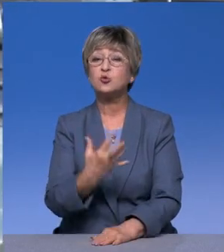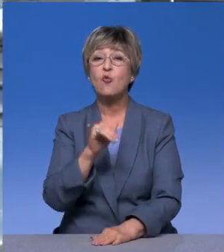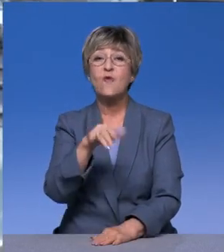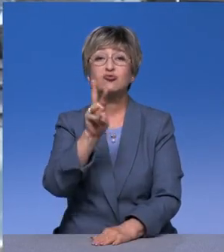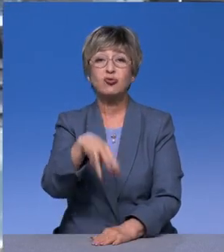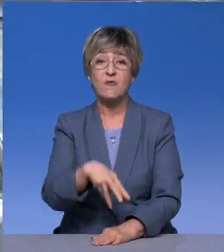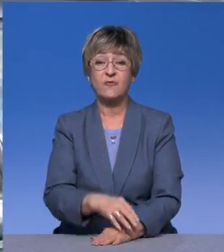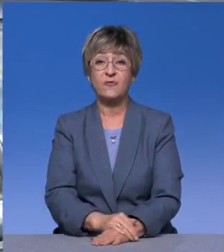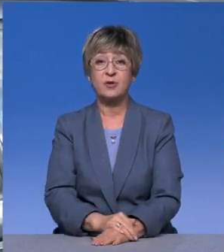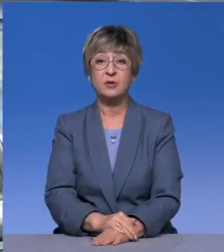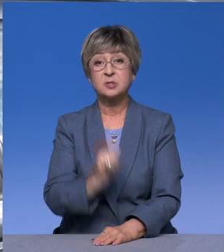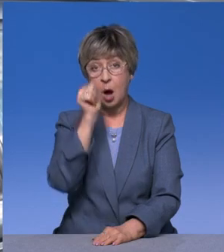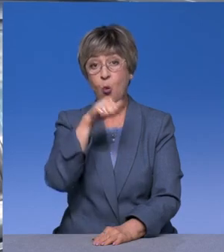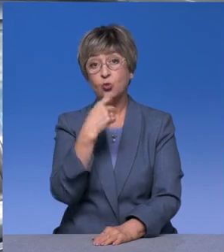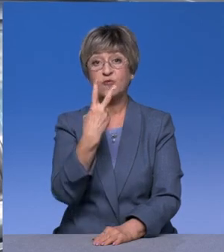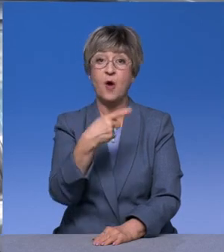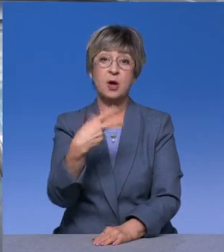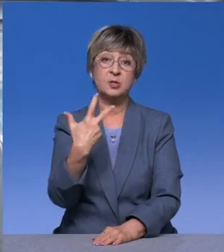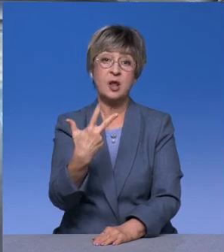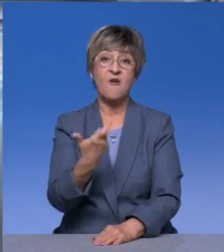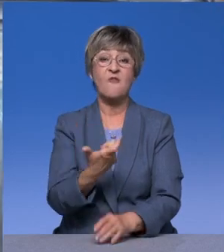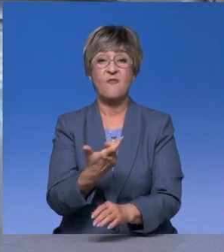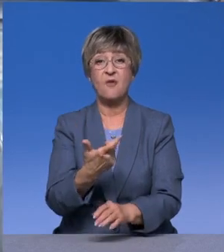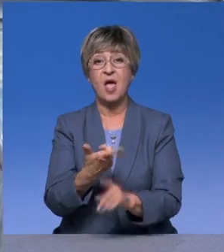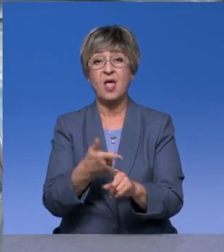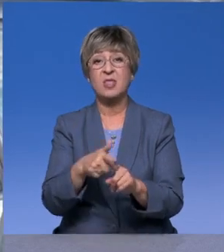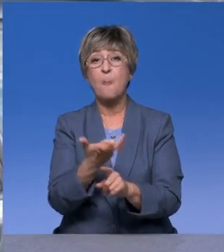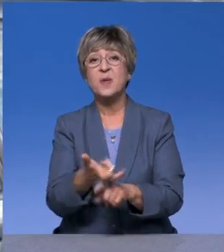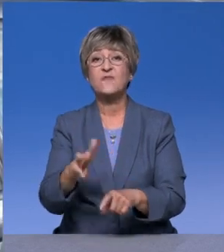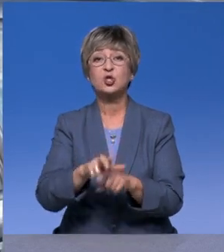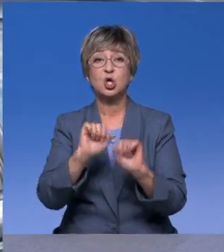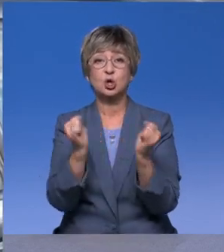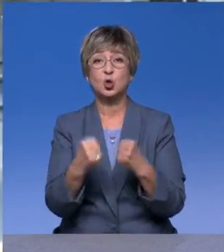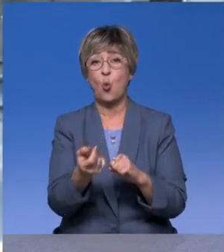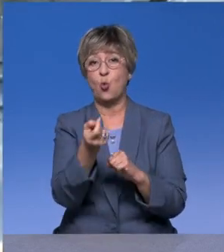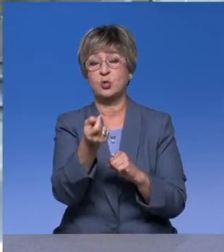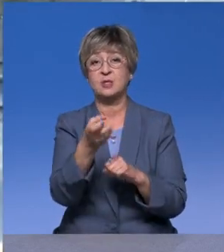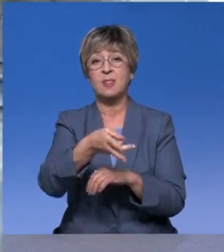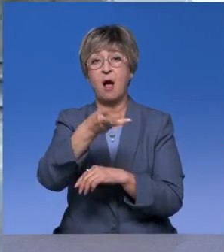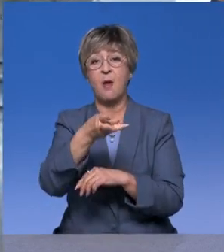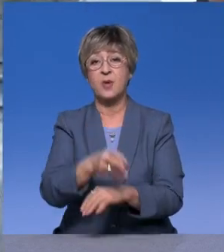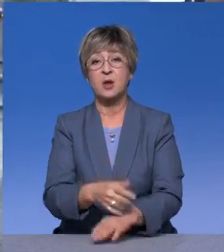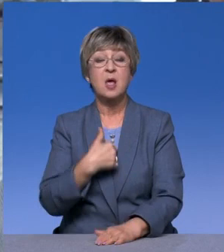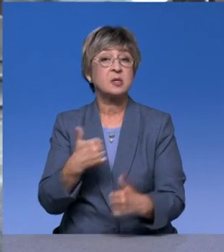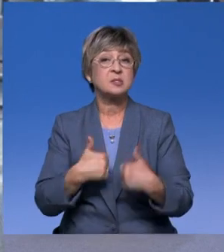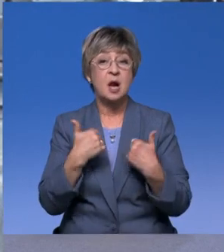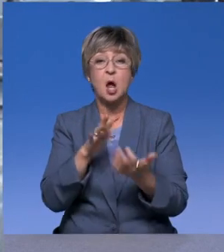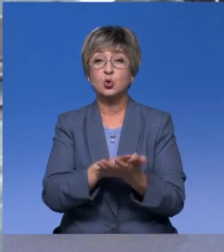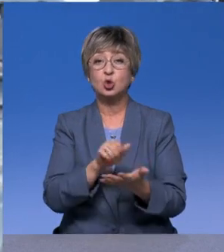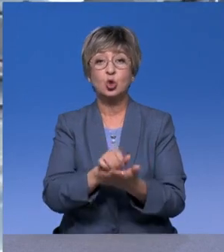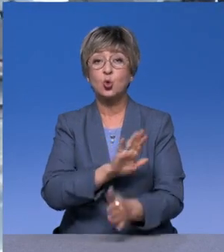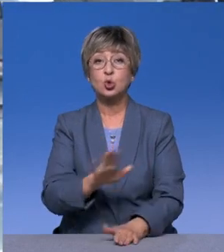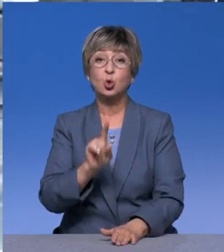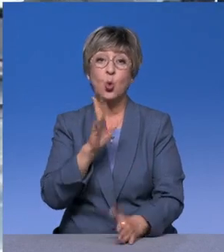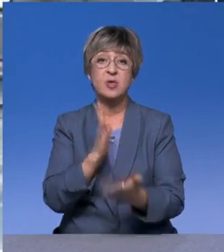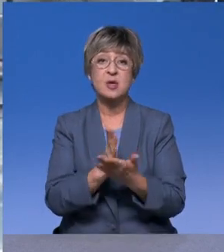2-3. В основном это превышение скорости, ну, незначительное на камеры. Стараюсь не нарушать, просто в некоторых